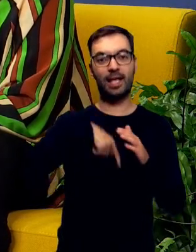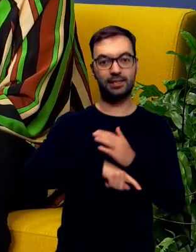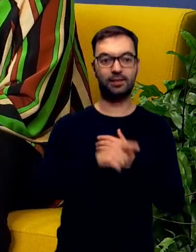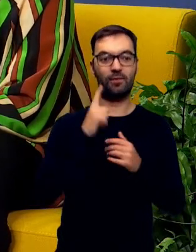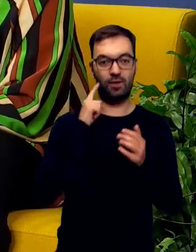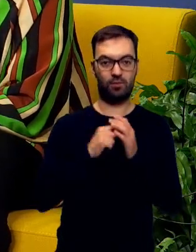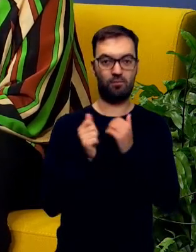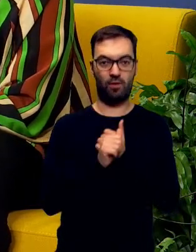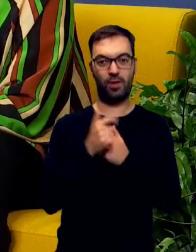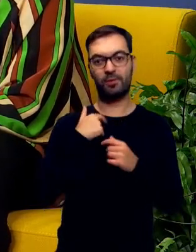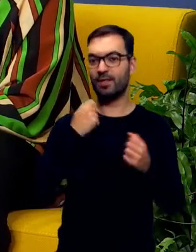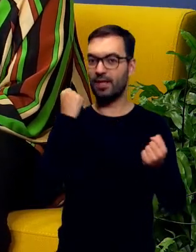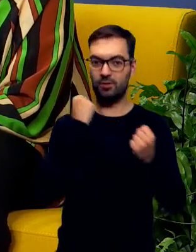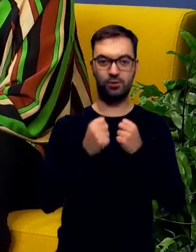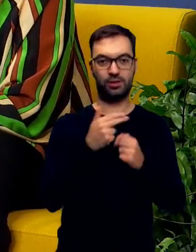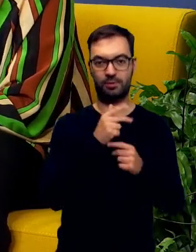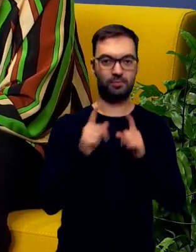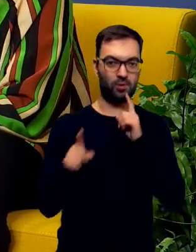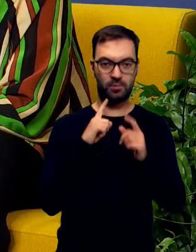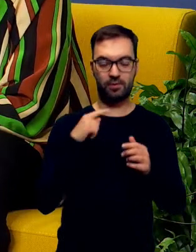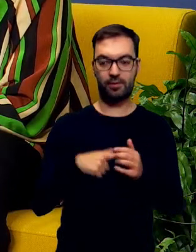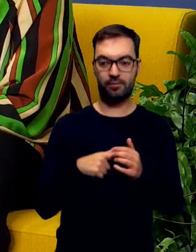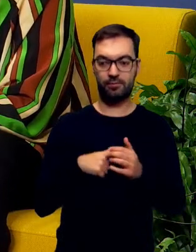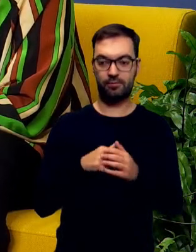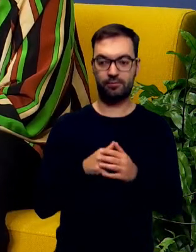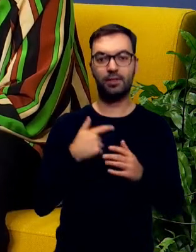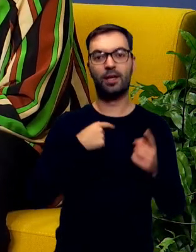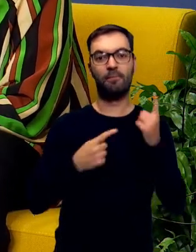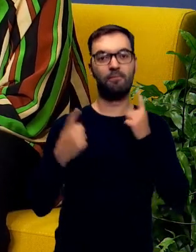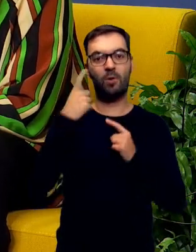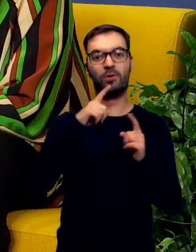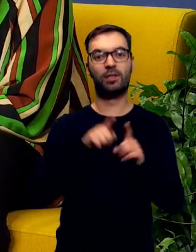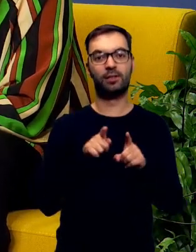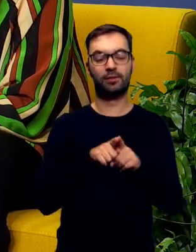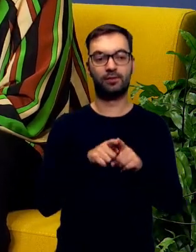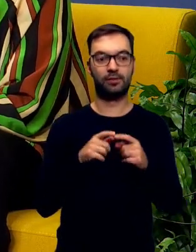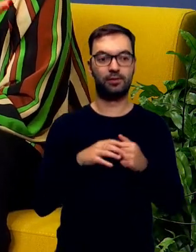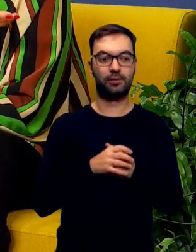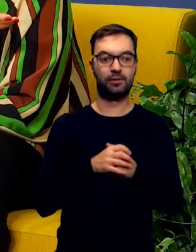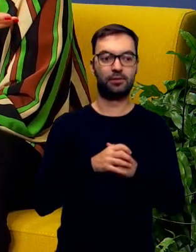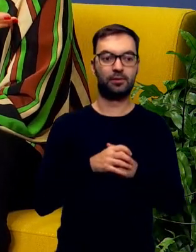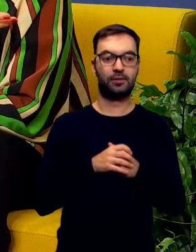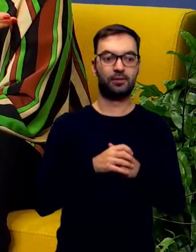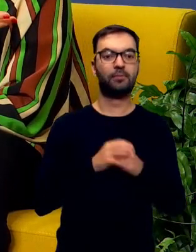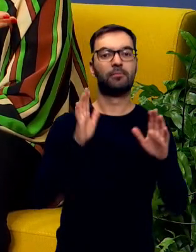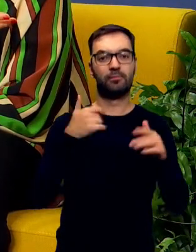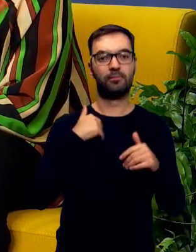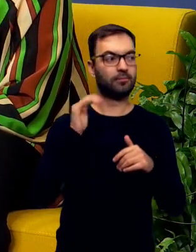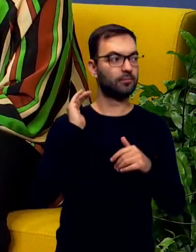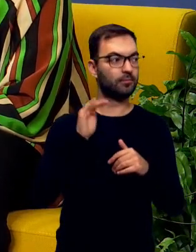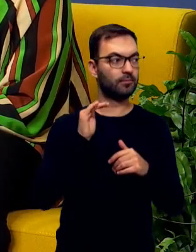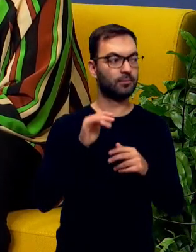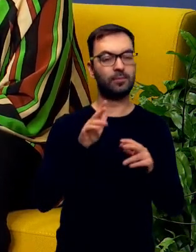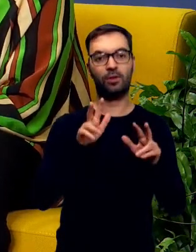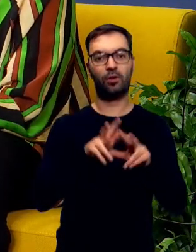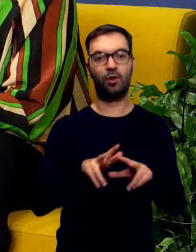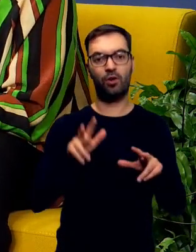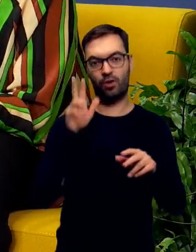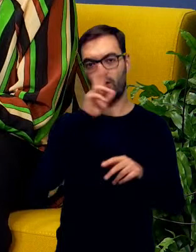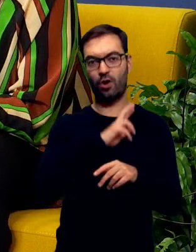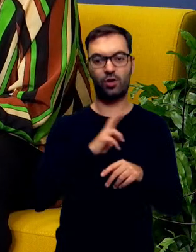żeby właśnie o najtragiczniejszych rzeczach powiedzieć i wtedy też pomyślałam, że zwrócę się do